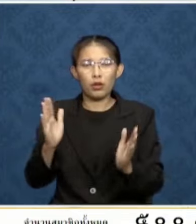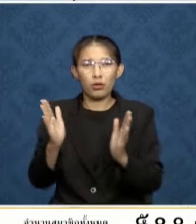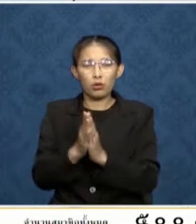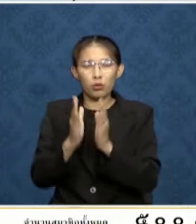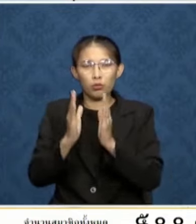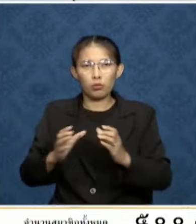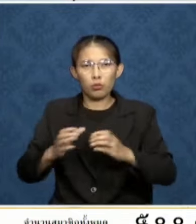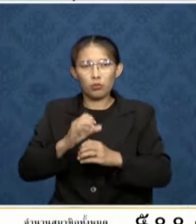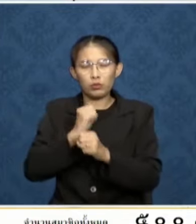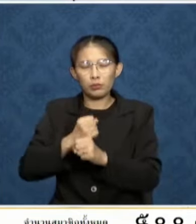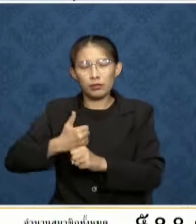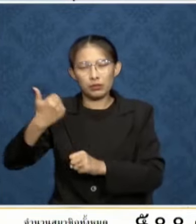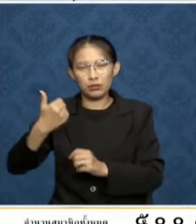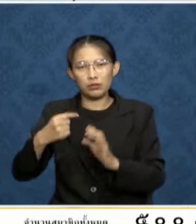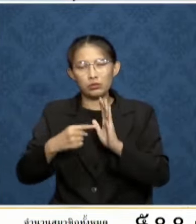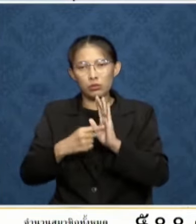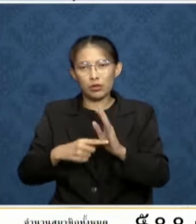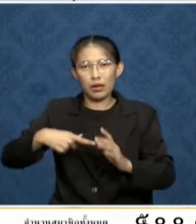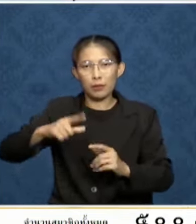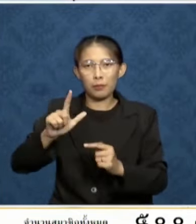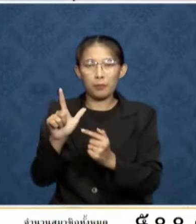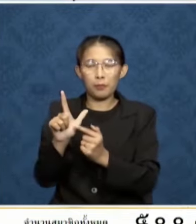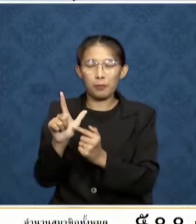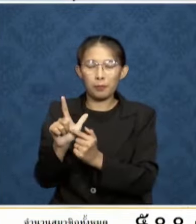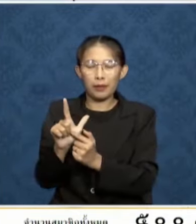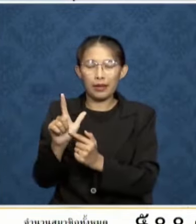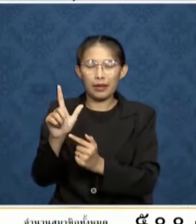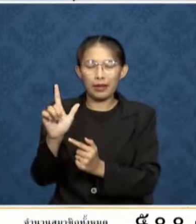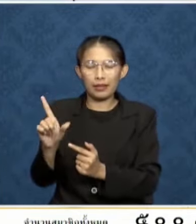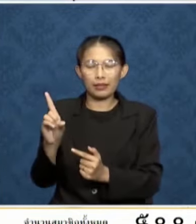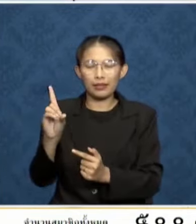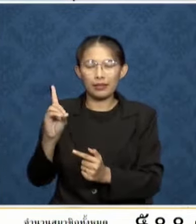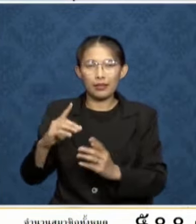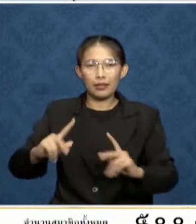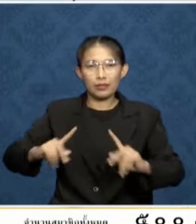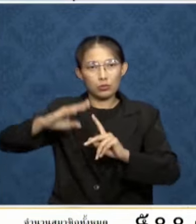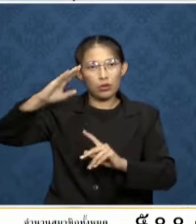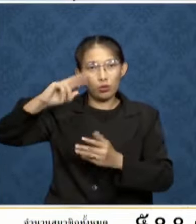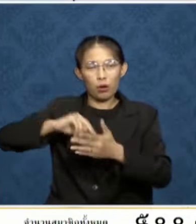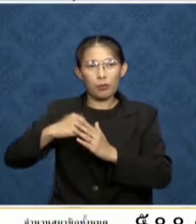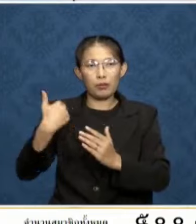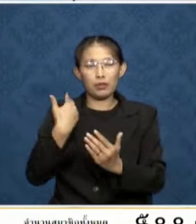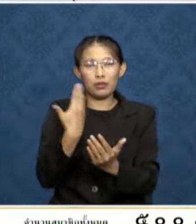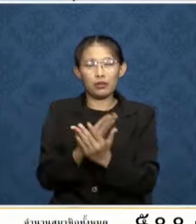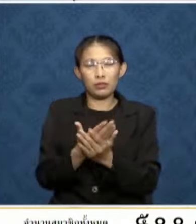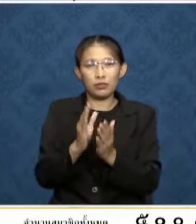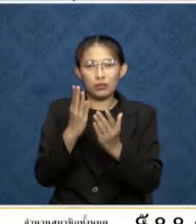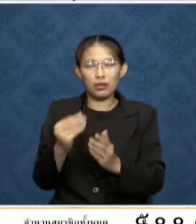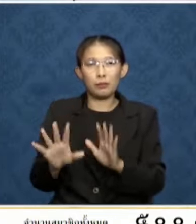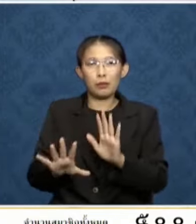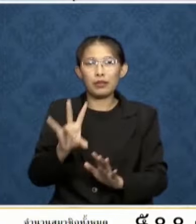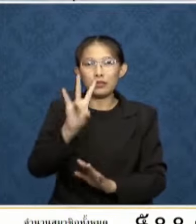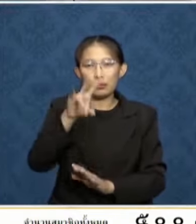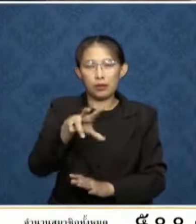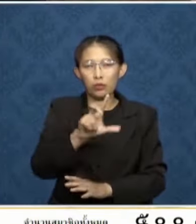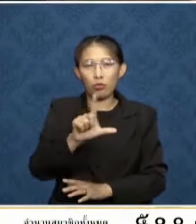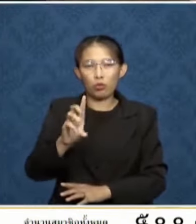กหน่วยงานอื่นเชนสนปลดกระชวกลาหมและเราก็เธเหงประมาใหใช้กัโครงการอนๆได้อกรวๆ 7,600 ล้านบาทต่อปี